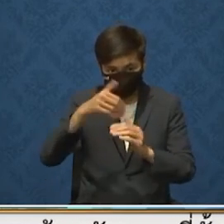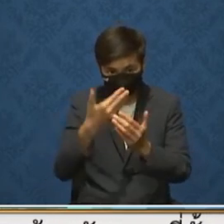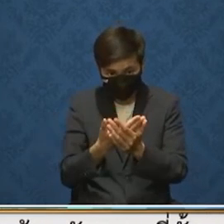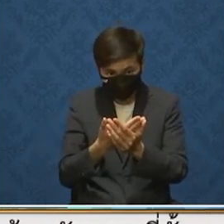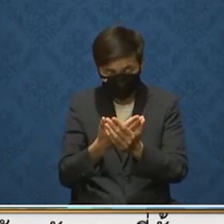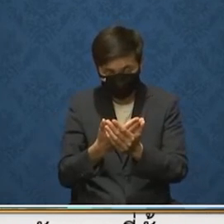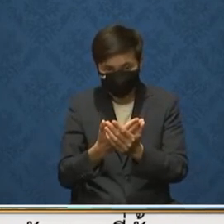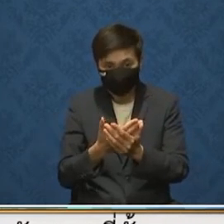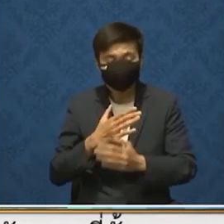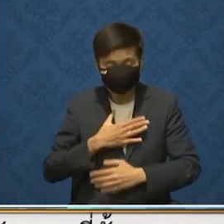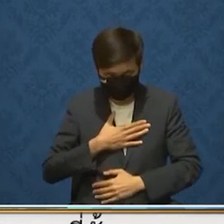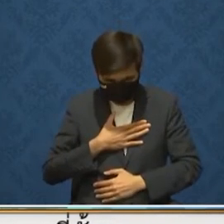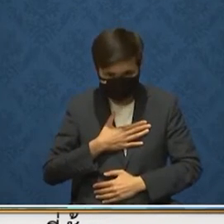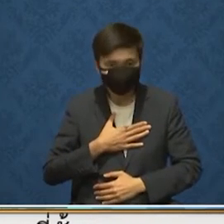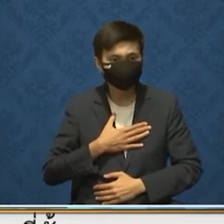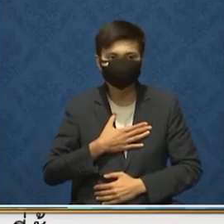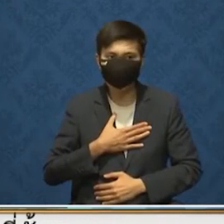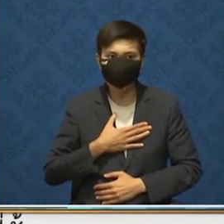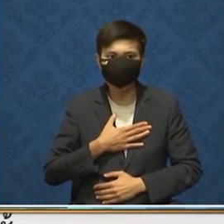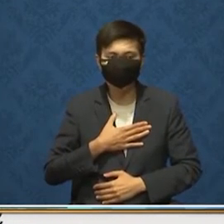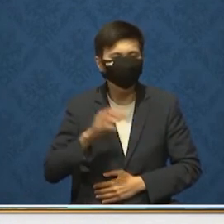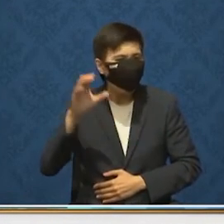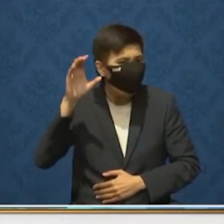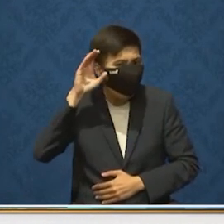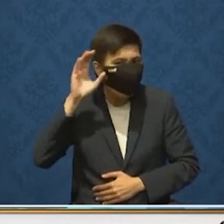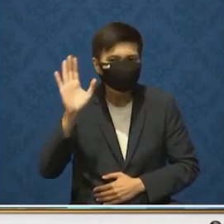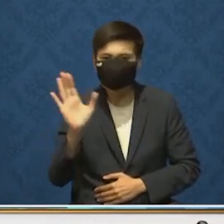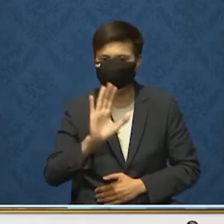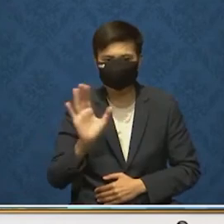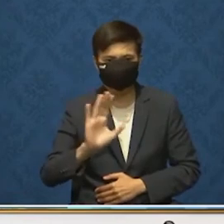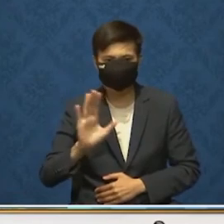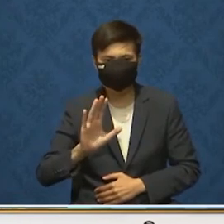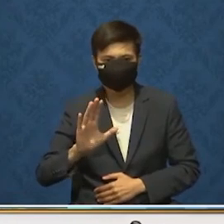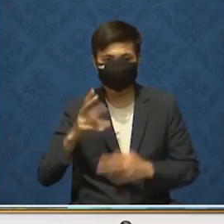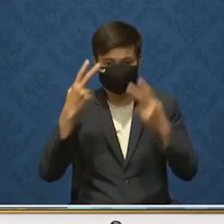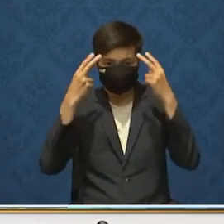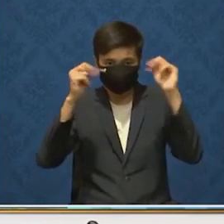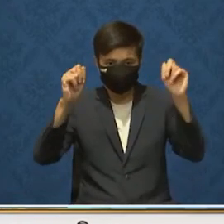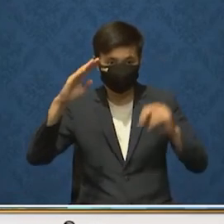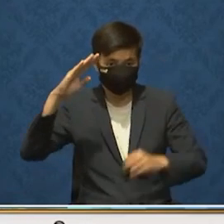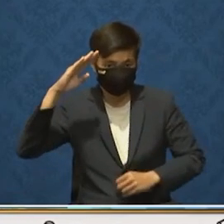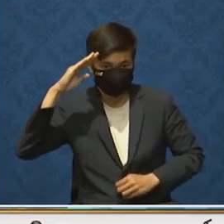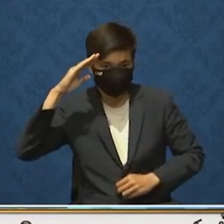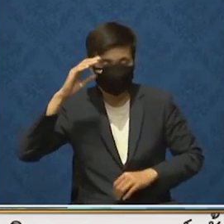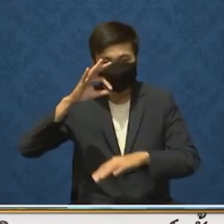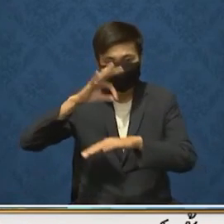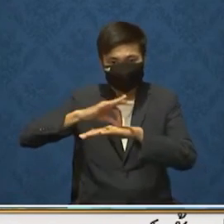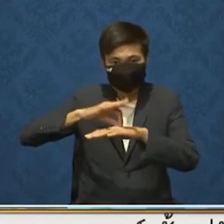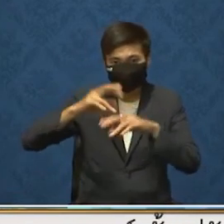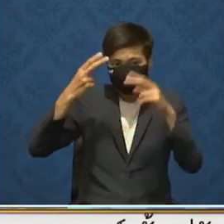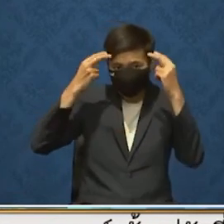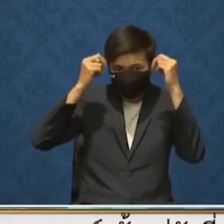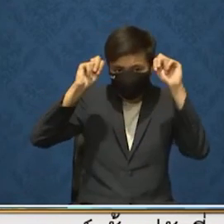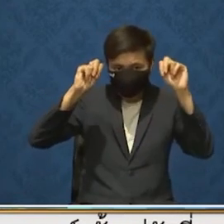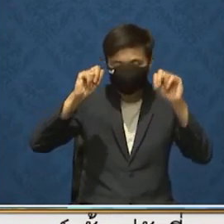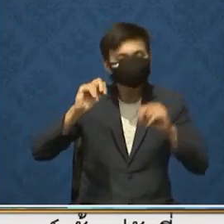ริง ขอเรีนว่าผมไม่อาจไ้หว่างใจคุณประยุติเป็นายกตีได้อีกต่อไปครับ ขอบคุมากครับ สวสดีครับ